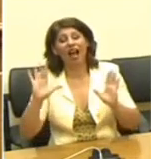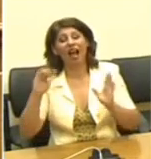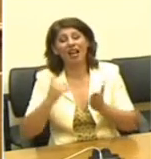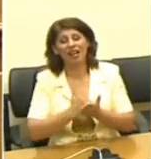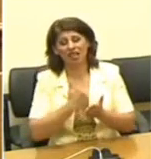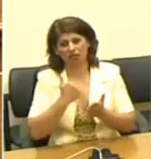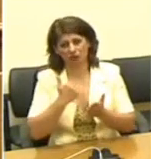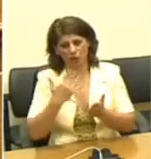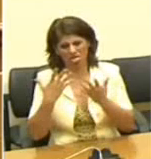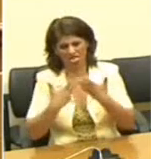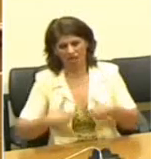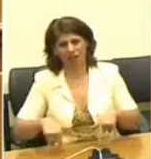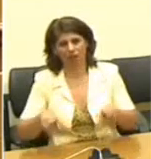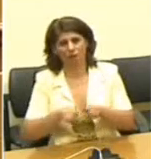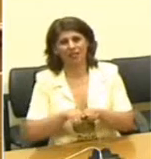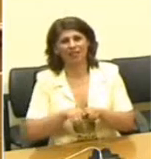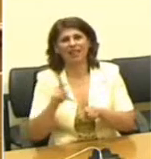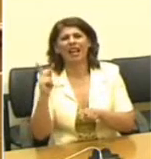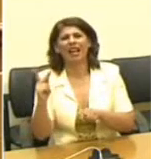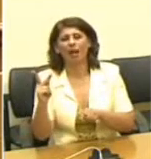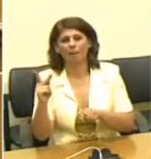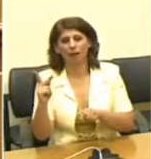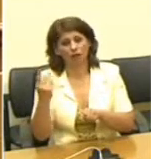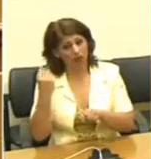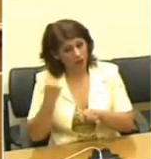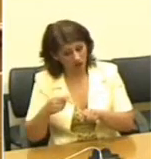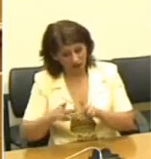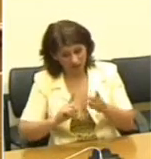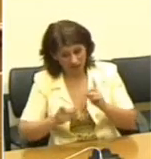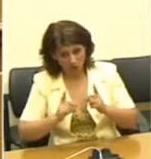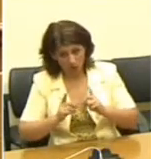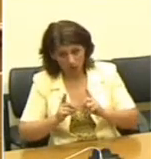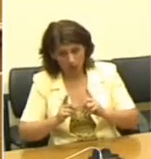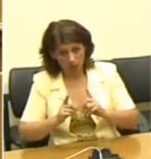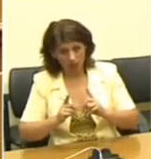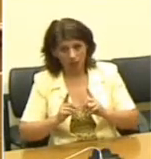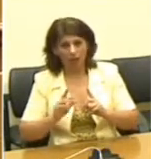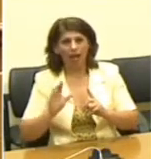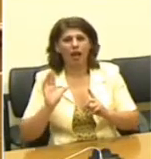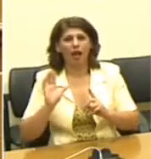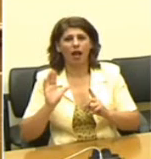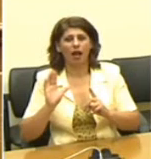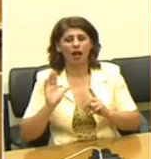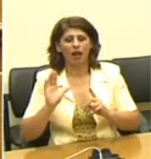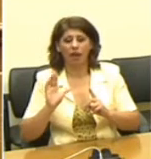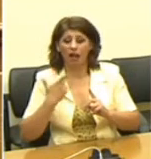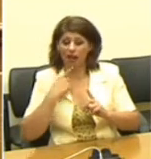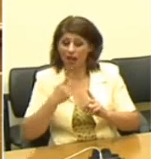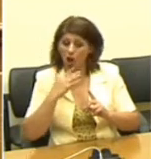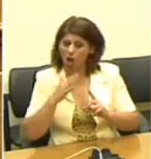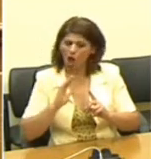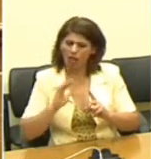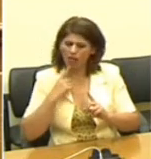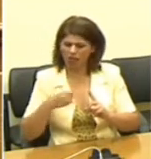κύριο Καμένο, ο οποίος στα λόγια δεν στηρίζει τη συμφωνία, αλλά δεν το κουνάει και από την καρέκλα του. Και